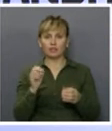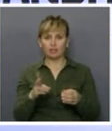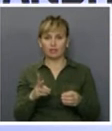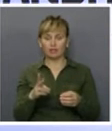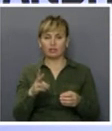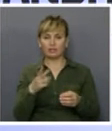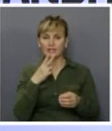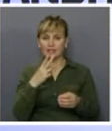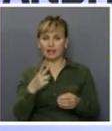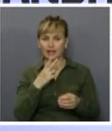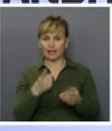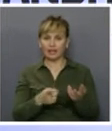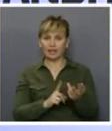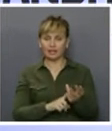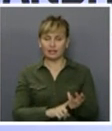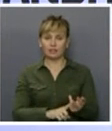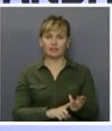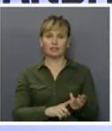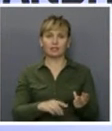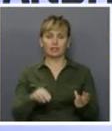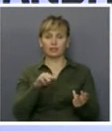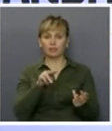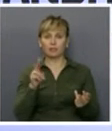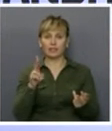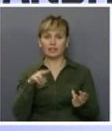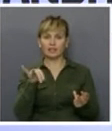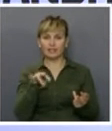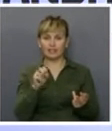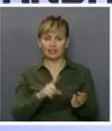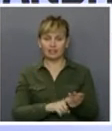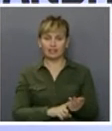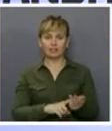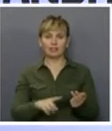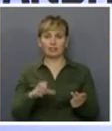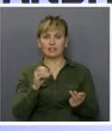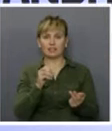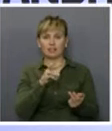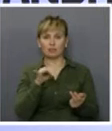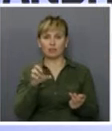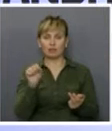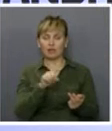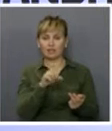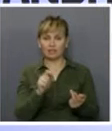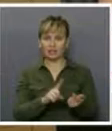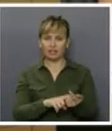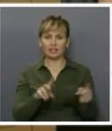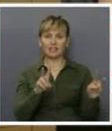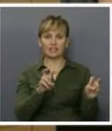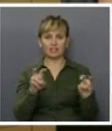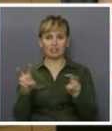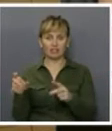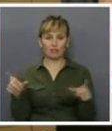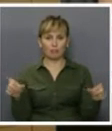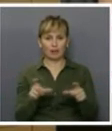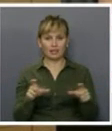табачных производителей, такие компании региональные, как ТПК «Дина», «Семей Базара». Во всех регионах мы представлены